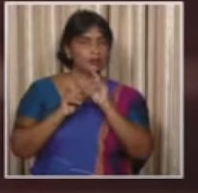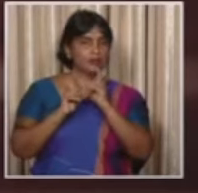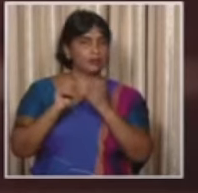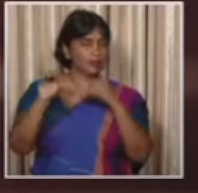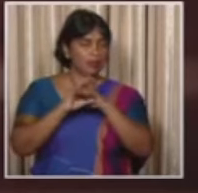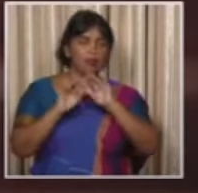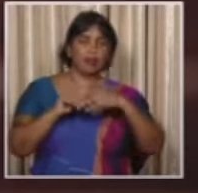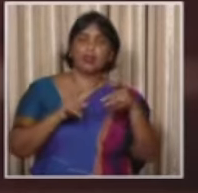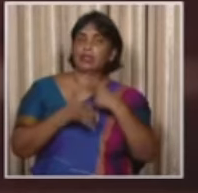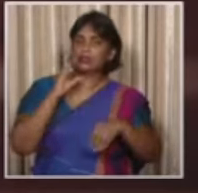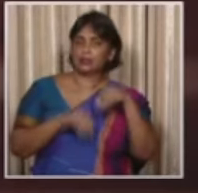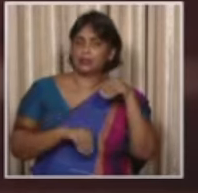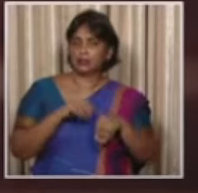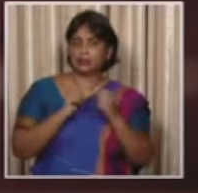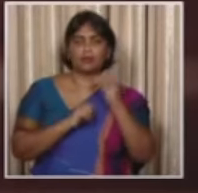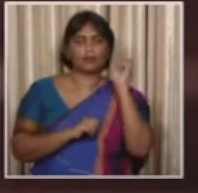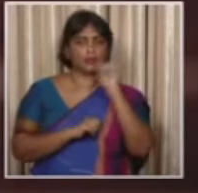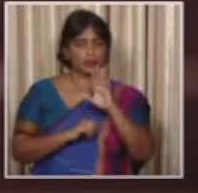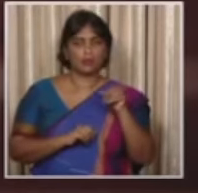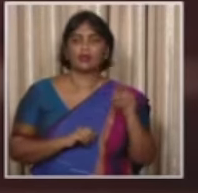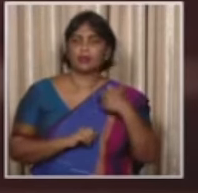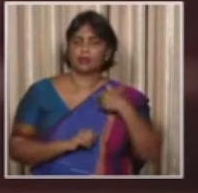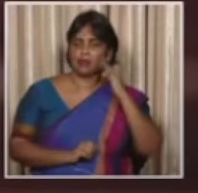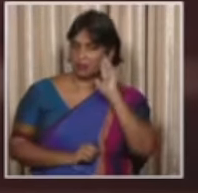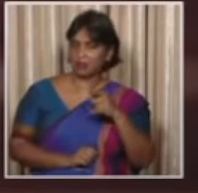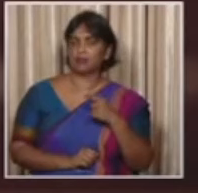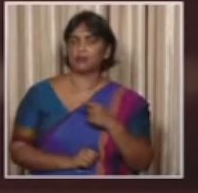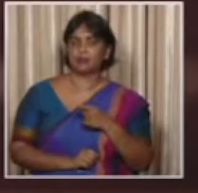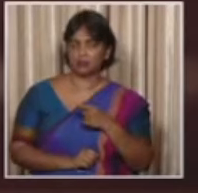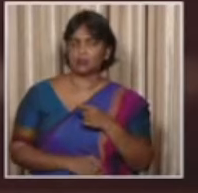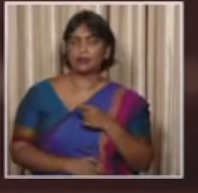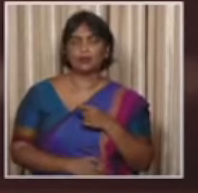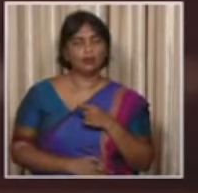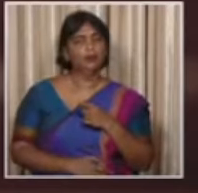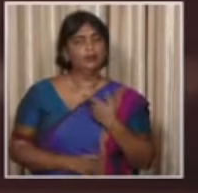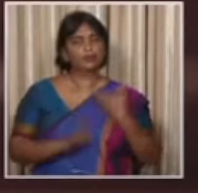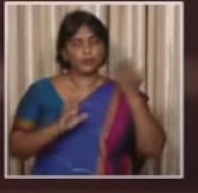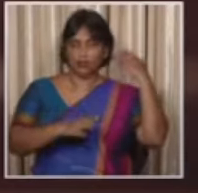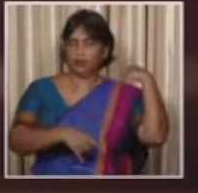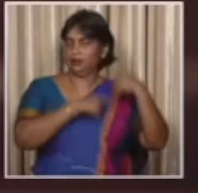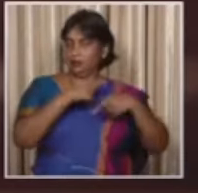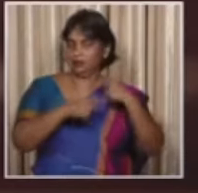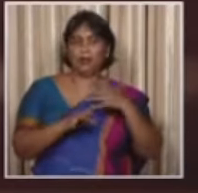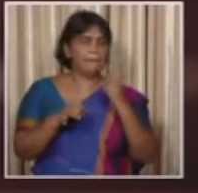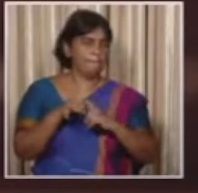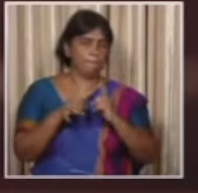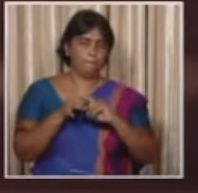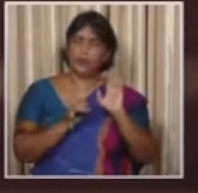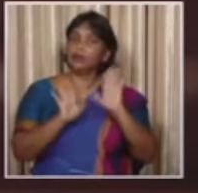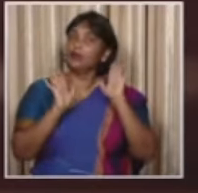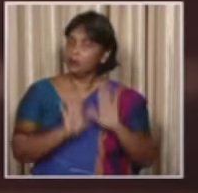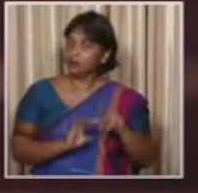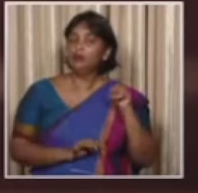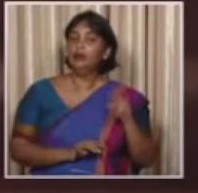වලදී අර දේශපාලනික පත්වීම් සිදු වෙනවා. ඒක සාමාන්‍යයෙන් කොයි කාලෙත් සිදු වෙලා තිබෙනවා. ඒක ගැන ප්‍රශ්නයක් නෙවෙයි.